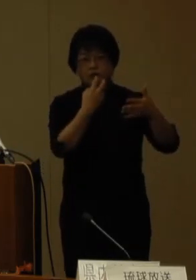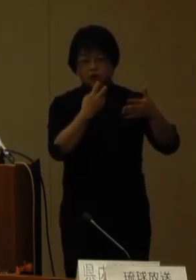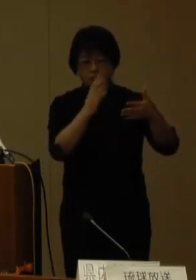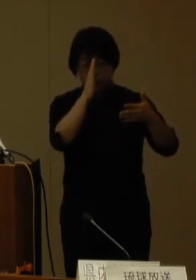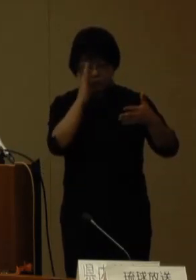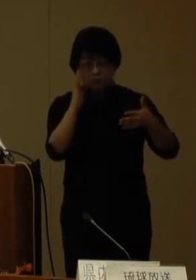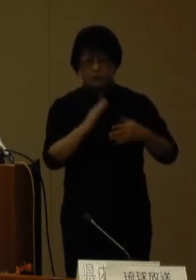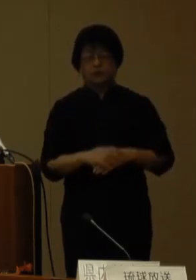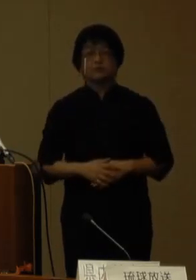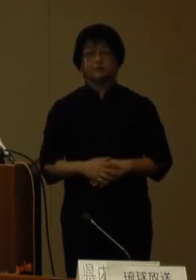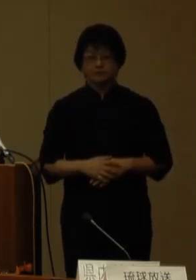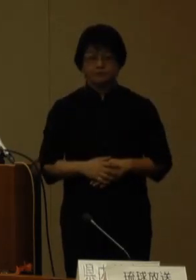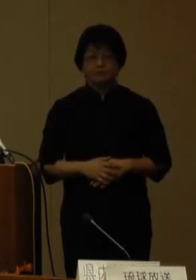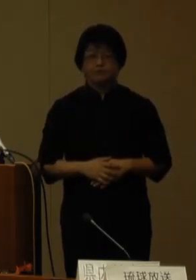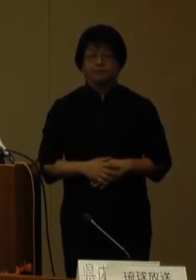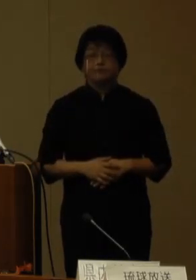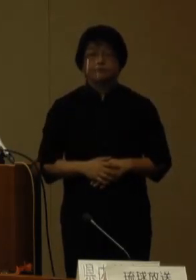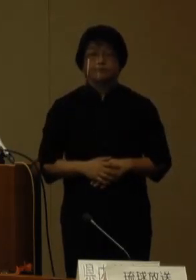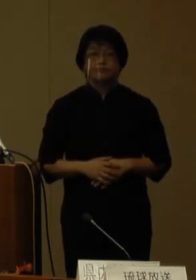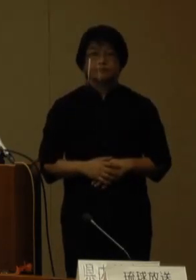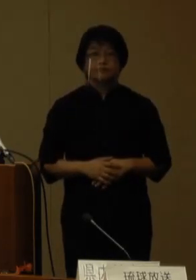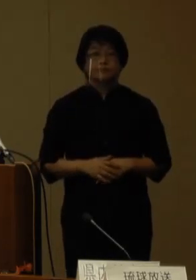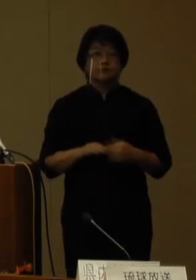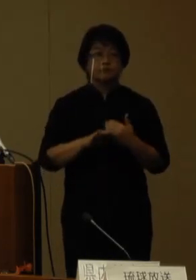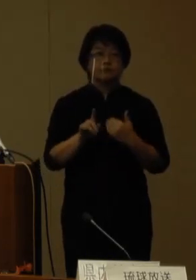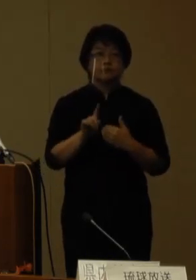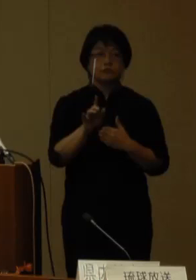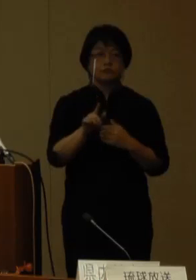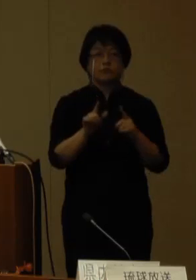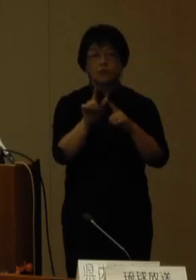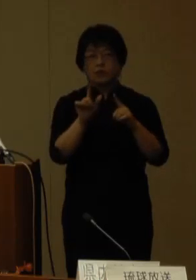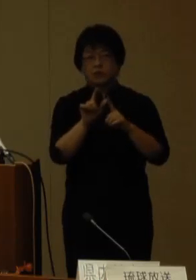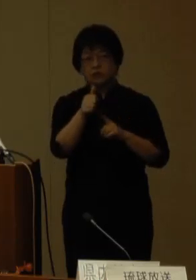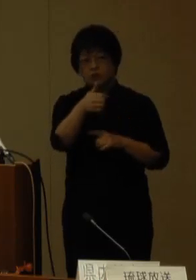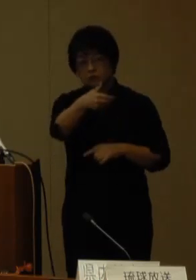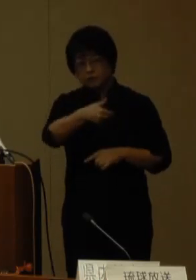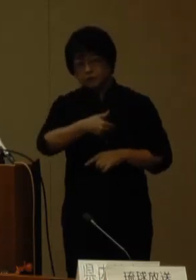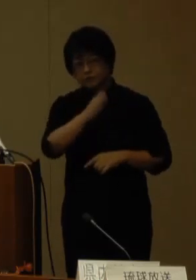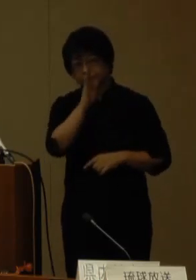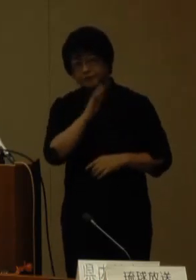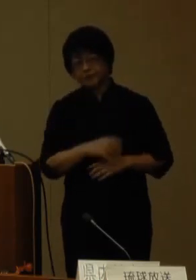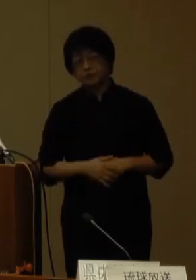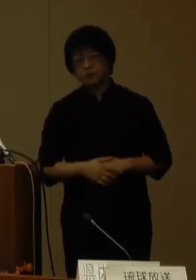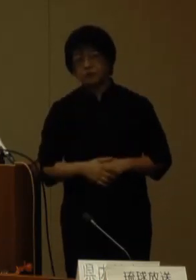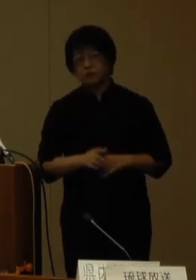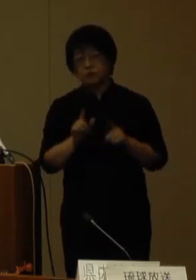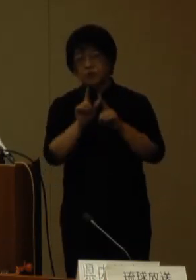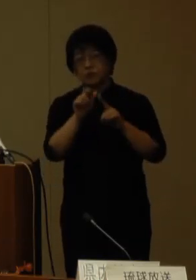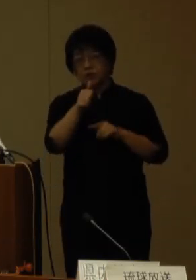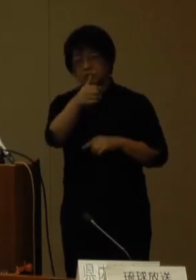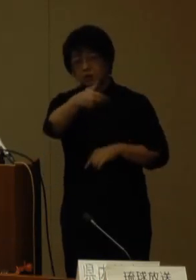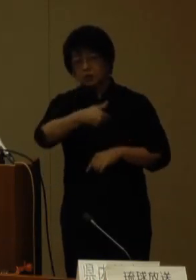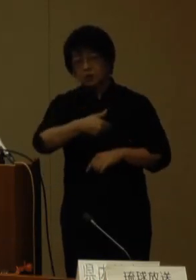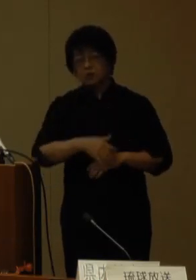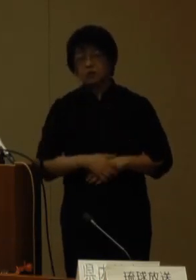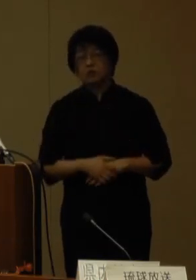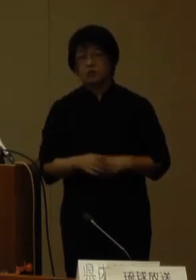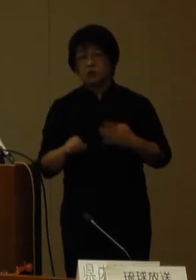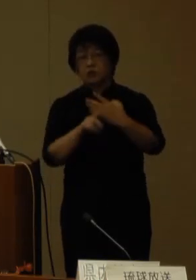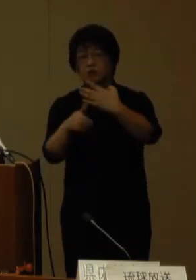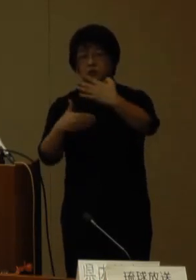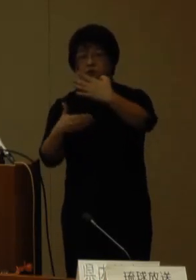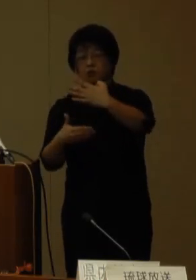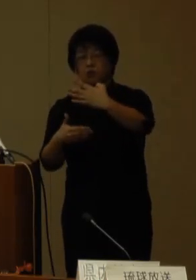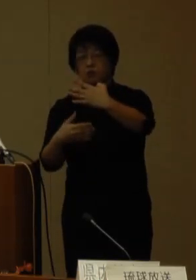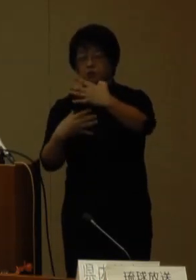。 よろしくお願いします。 他に NHK さんどうぞ。 NHK の西林です。4月9